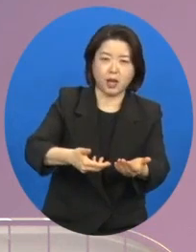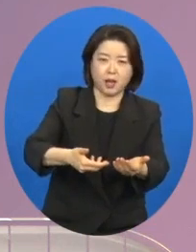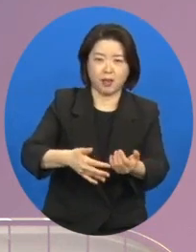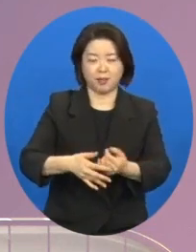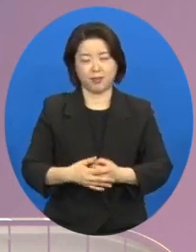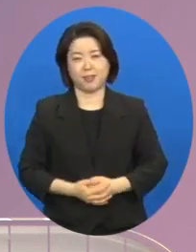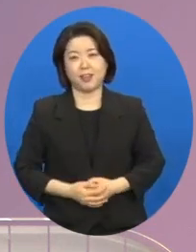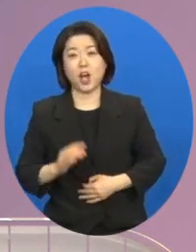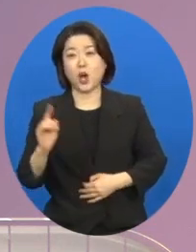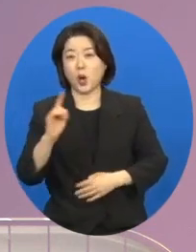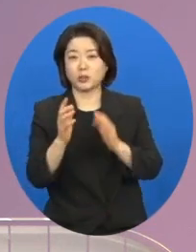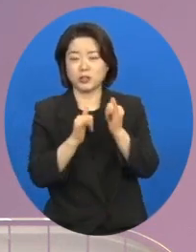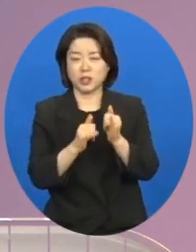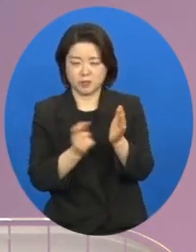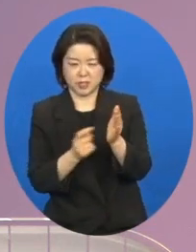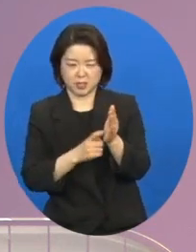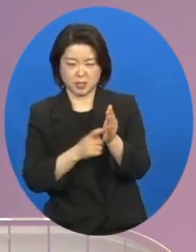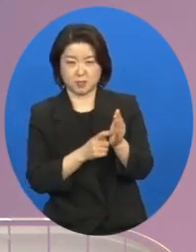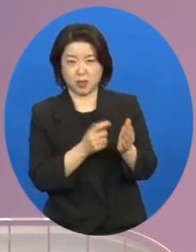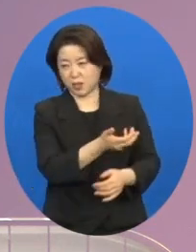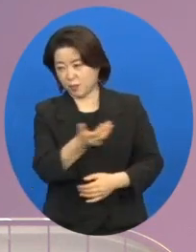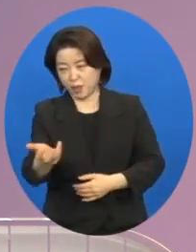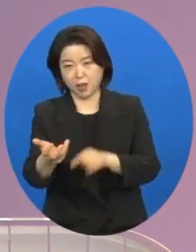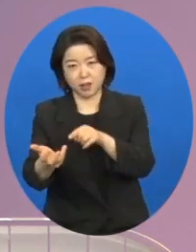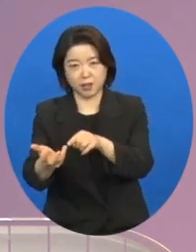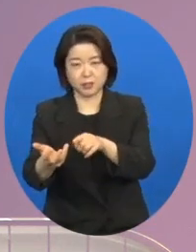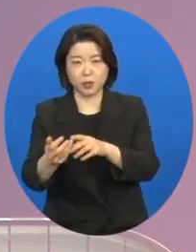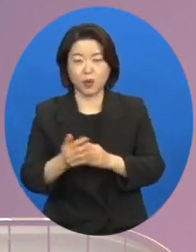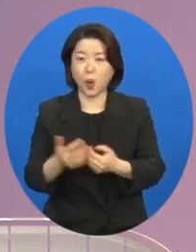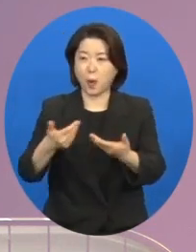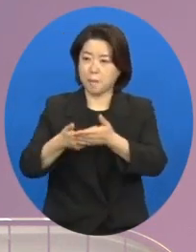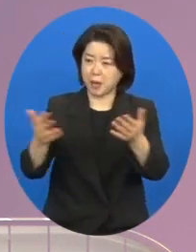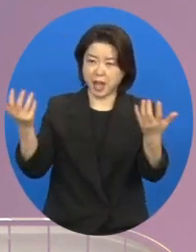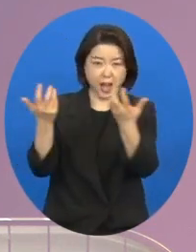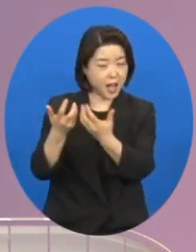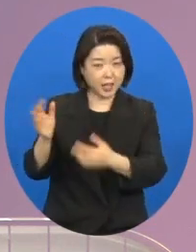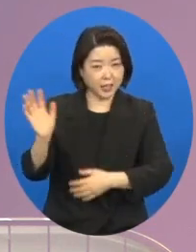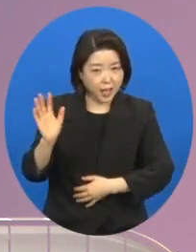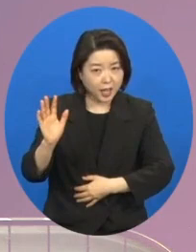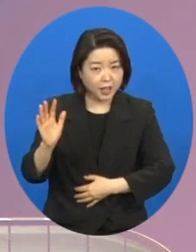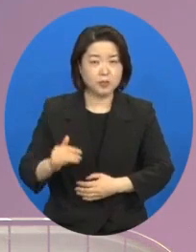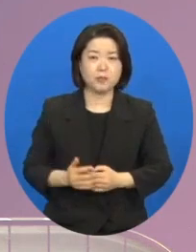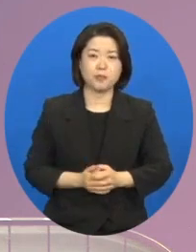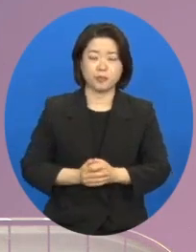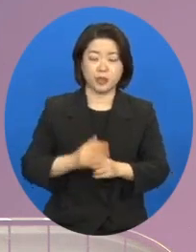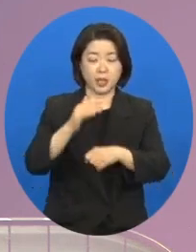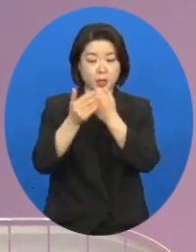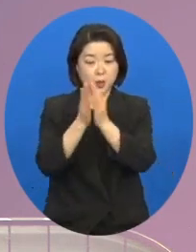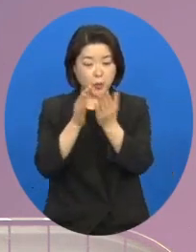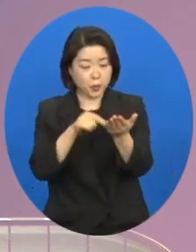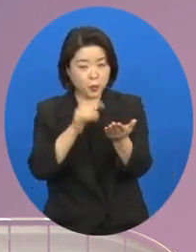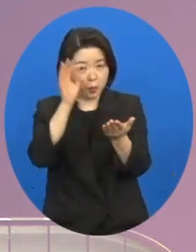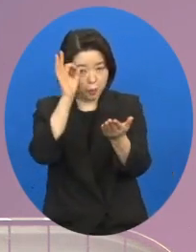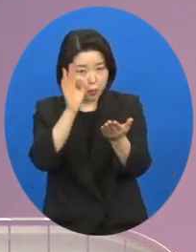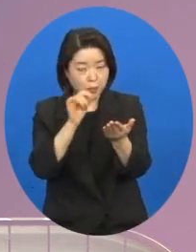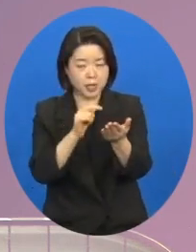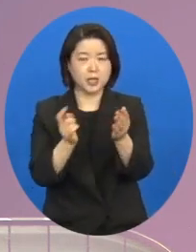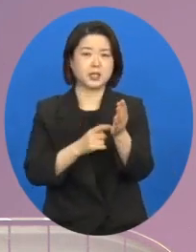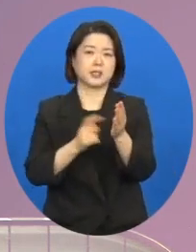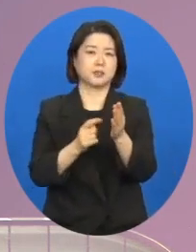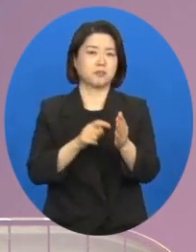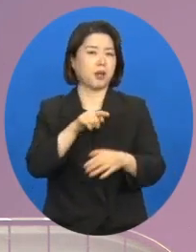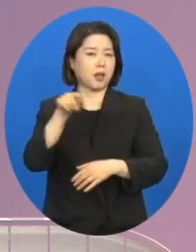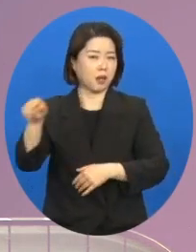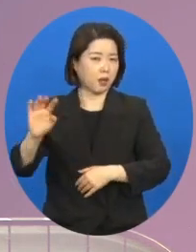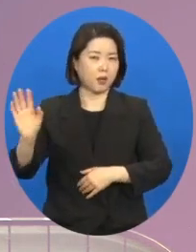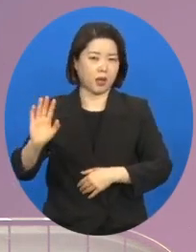어떤 분들은 급하게 내려가서 베들레헴에 어떤 방이 없었던 거 아닙니까? 근데 오늘 본문을 자세히 읽어보시면 급하게 간 것은 또